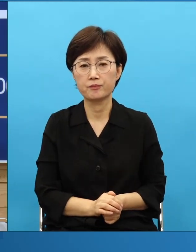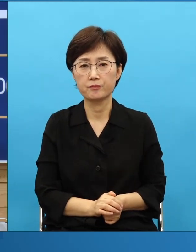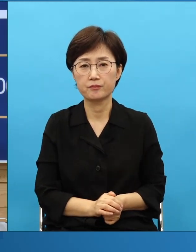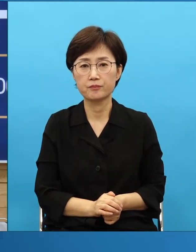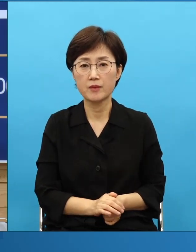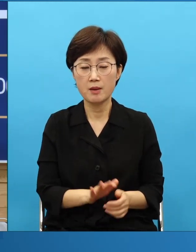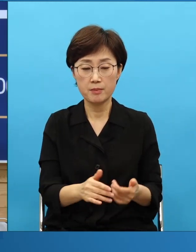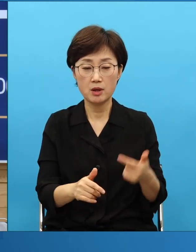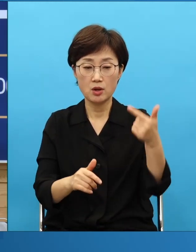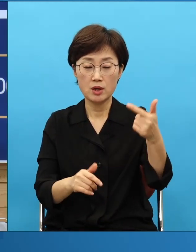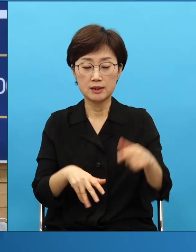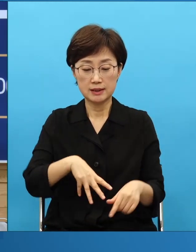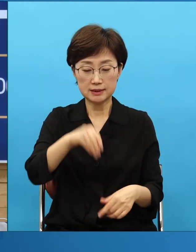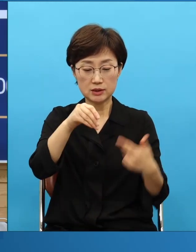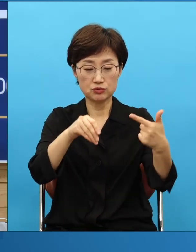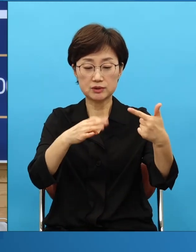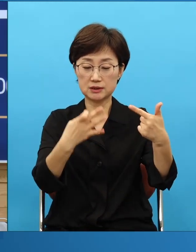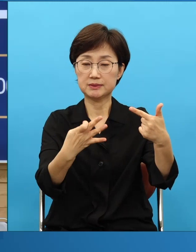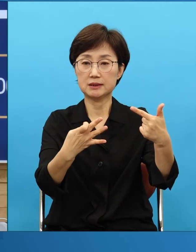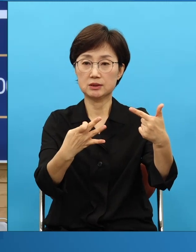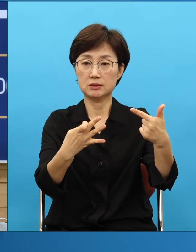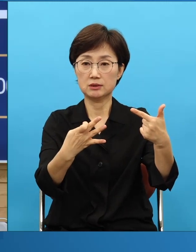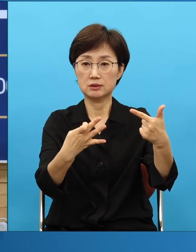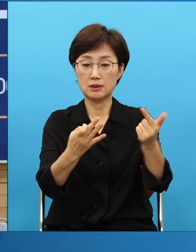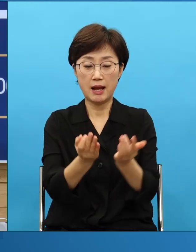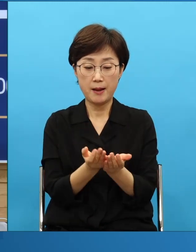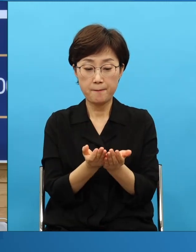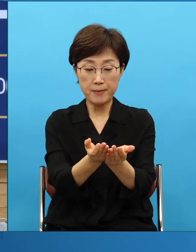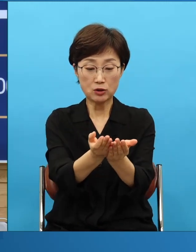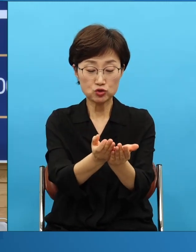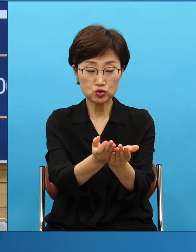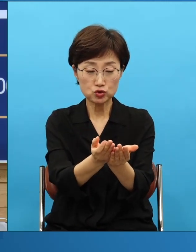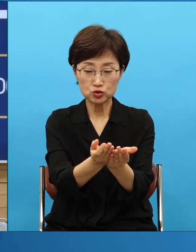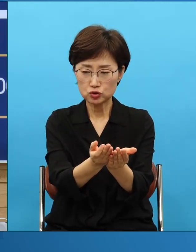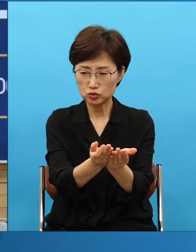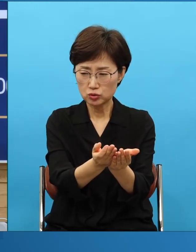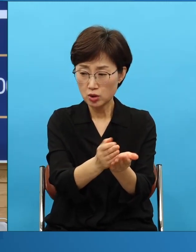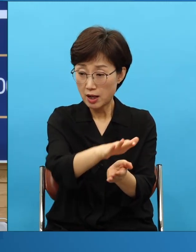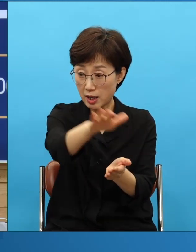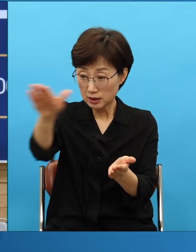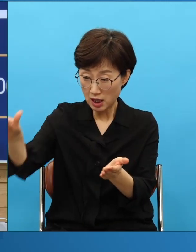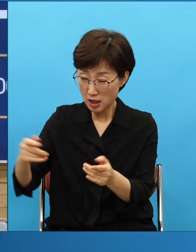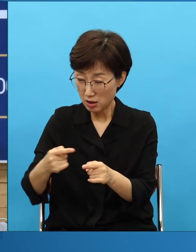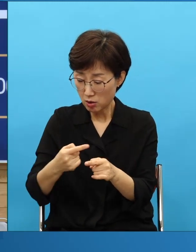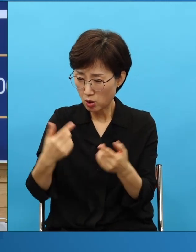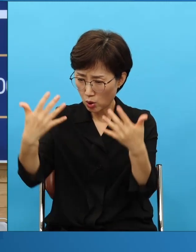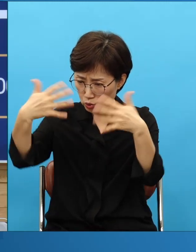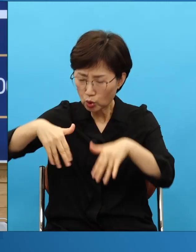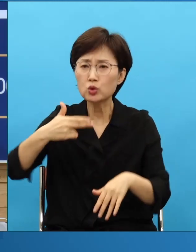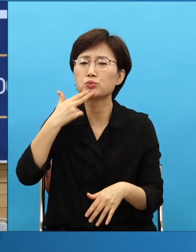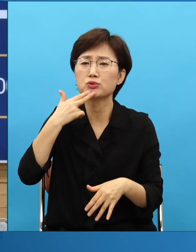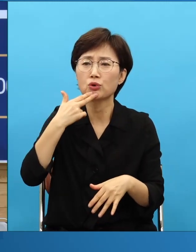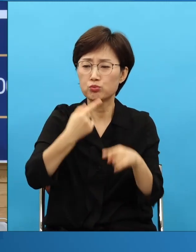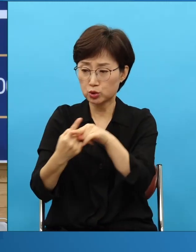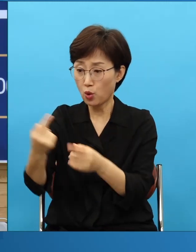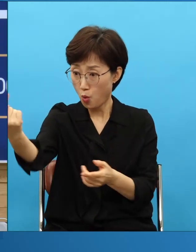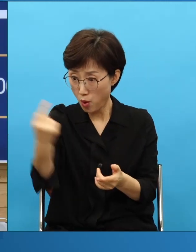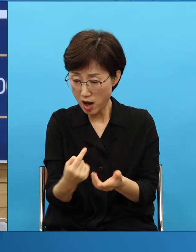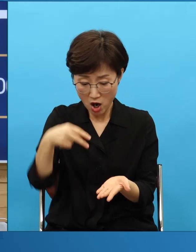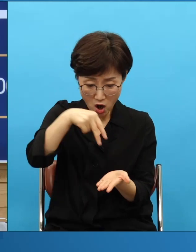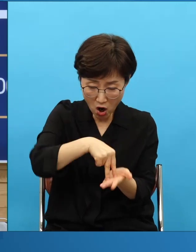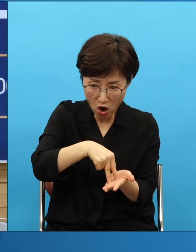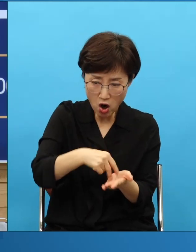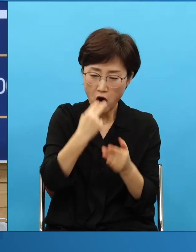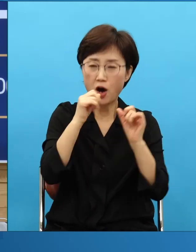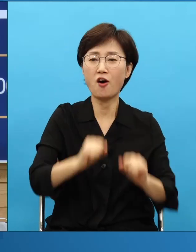안으로 들어오면 산다. So there's no other condition. As long as you come into Noah's ark, 굉장한 you'll be saved. 메시지죠. This is a tremendous message. 예, 법은 여러분을 용서하지 않습니다.